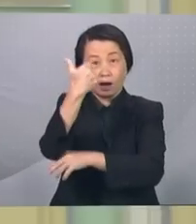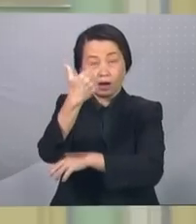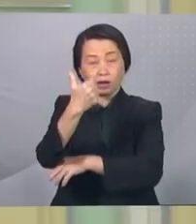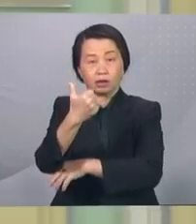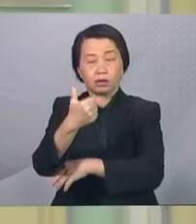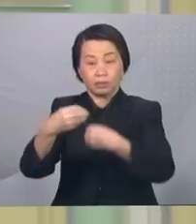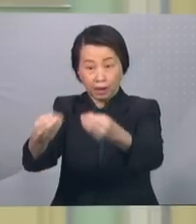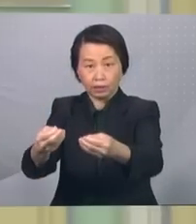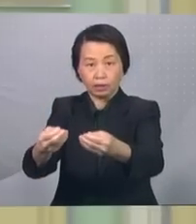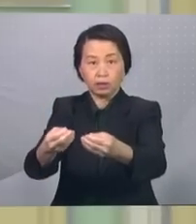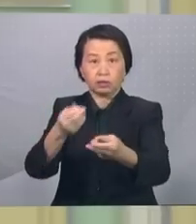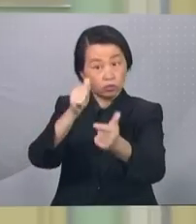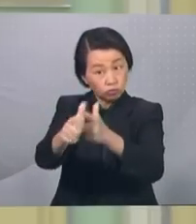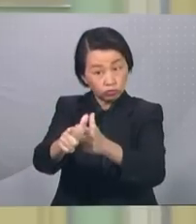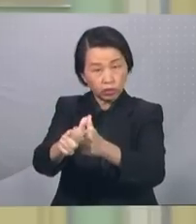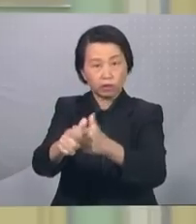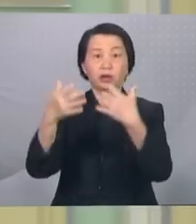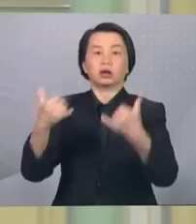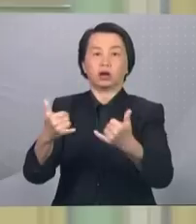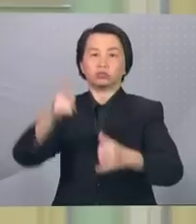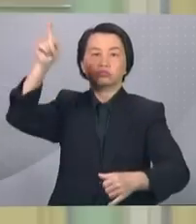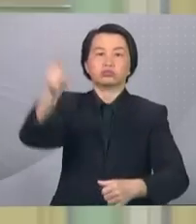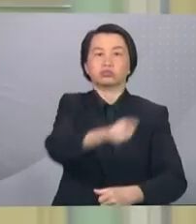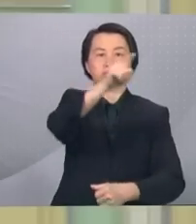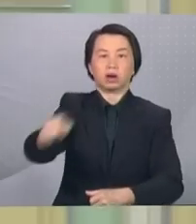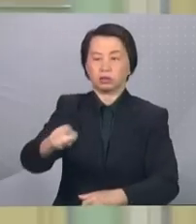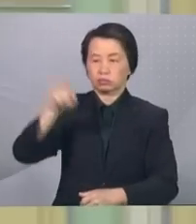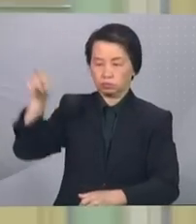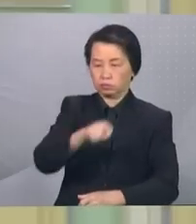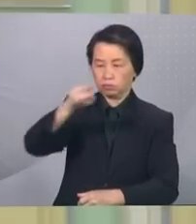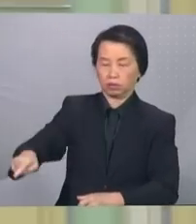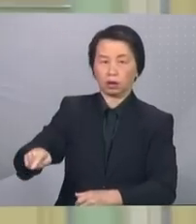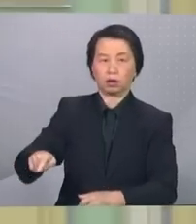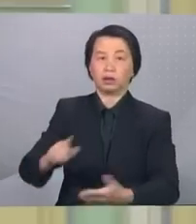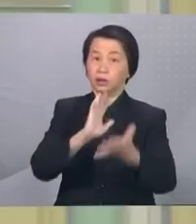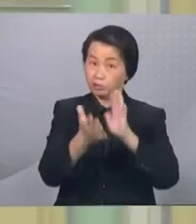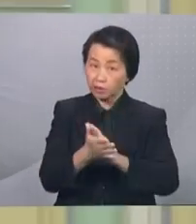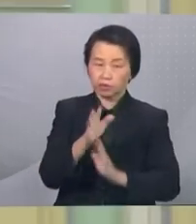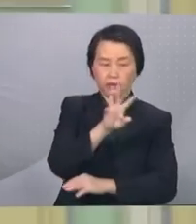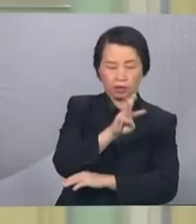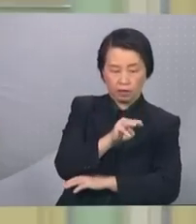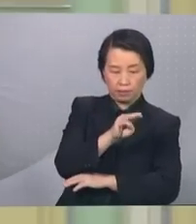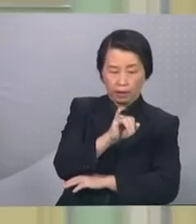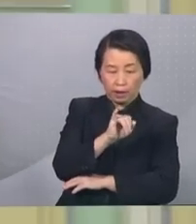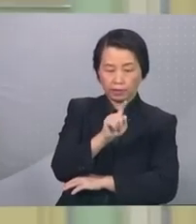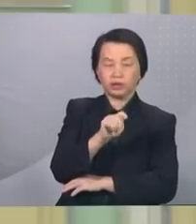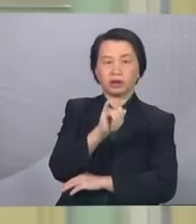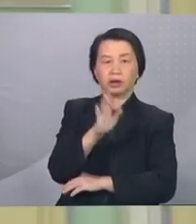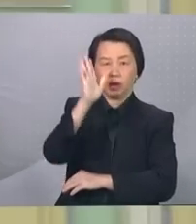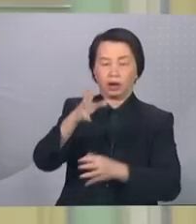terbatal ataupun dibatalkan. Pihak MITI akan mengeluarkan surat pembatalan serta